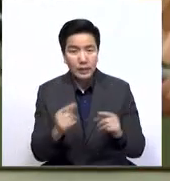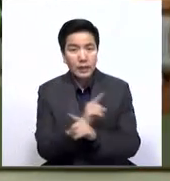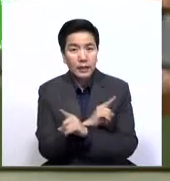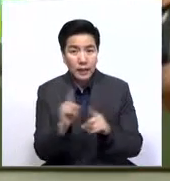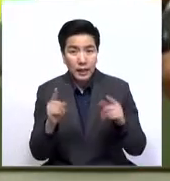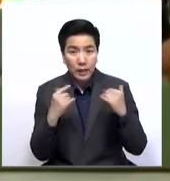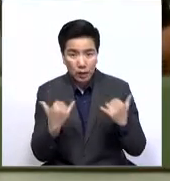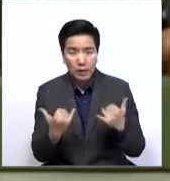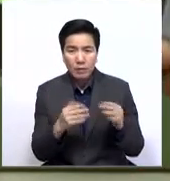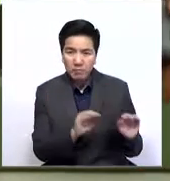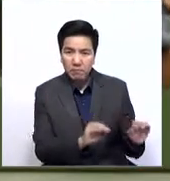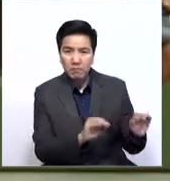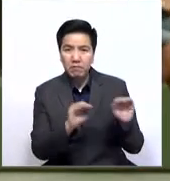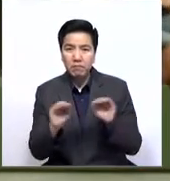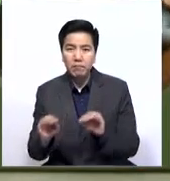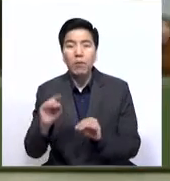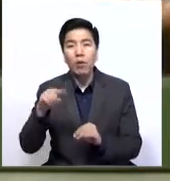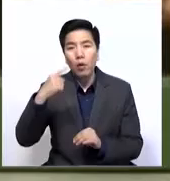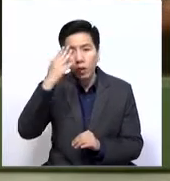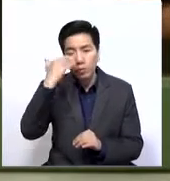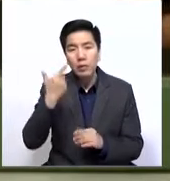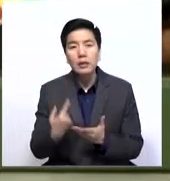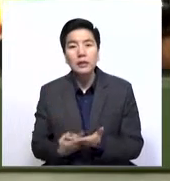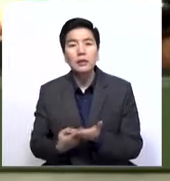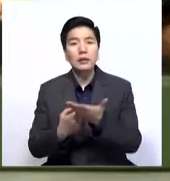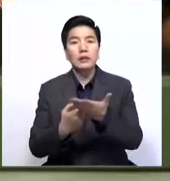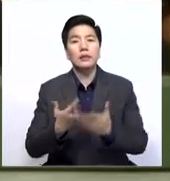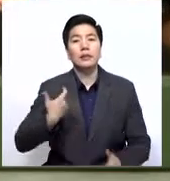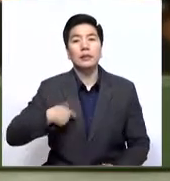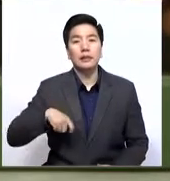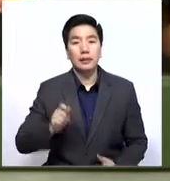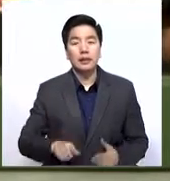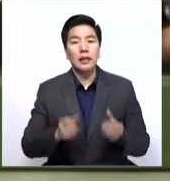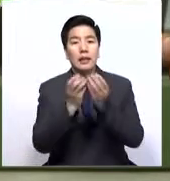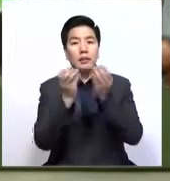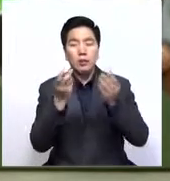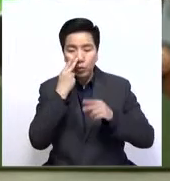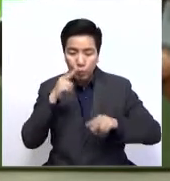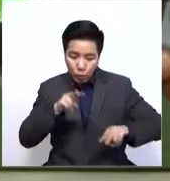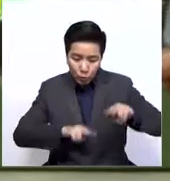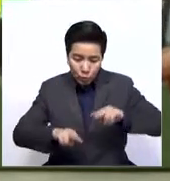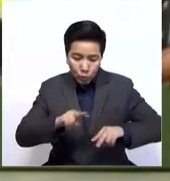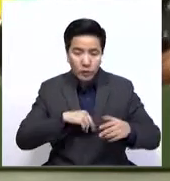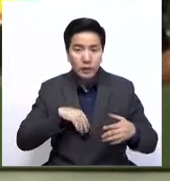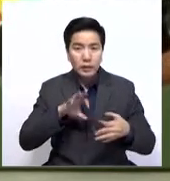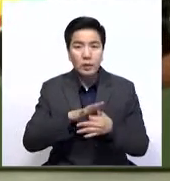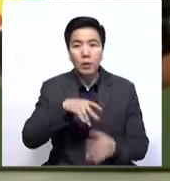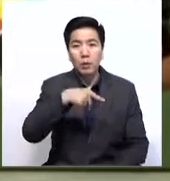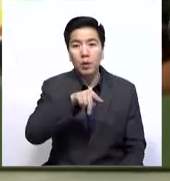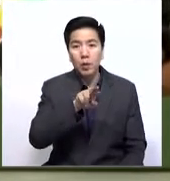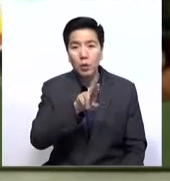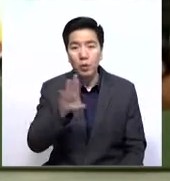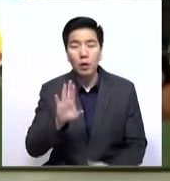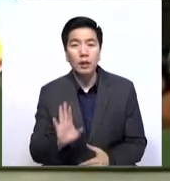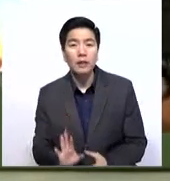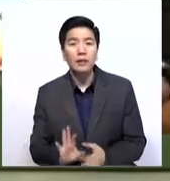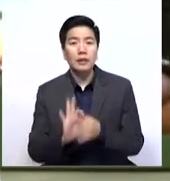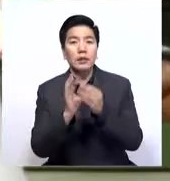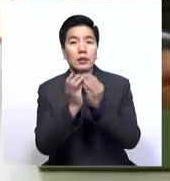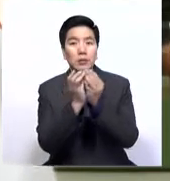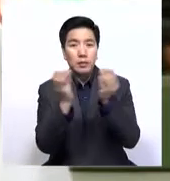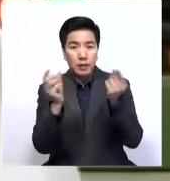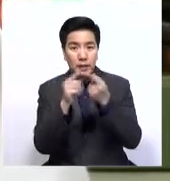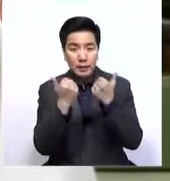ต่ว่าตอนนี้อาจจะต้องเลื่อนออกไปก่อนเนื่องจากมีการยื่นให้ศาลรัฐธรรมนูญตีความนะครับร่างพระราชบัญญัติประกอบรัฐธรรม